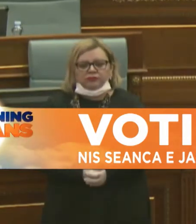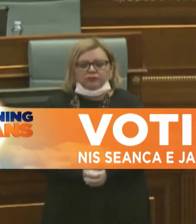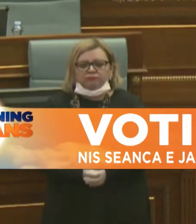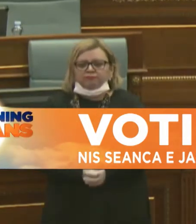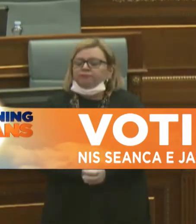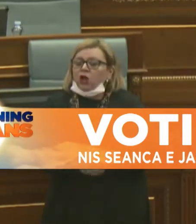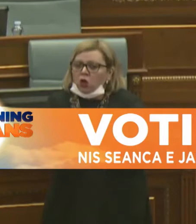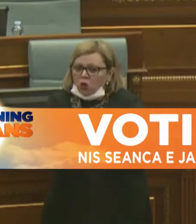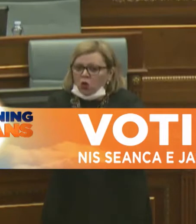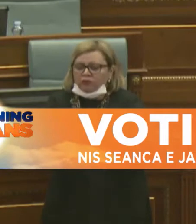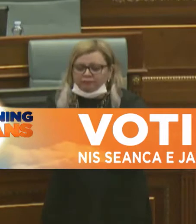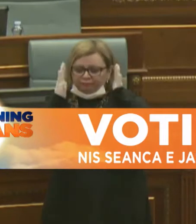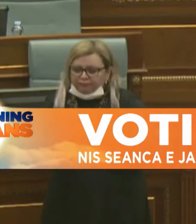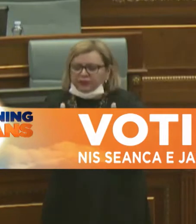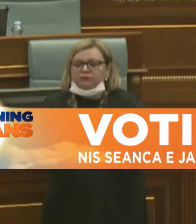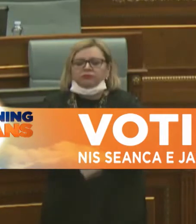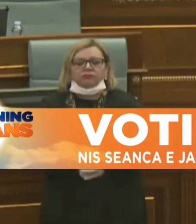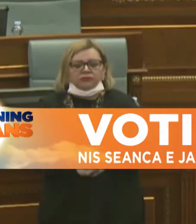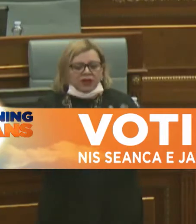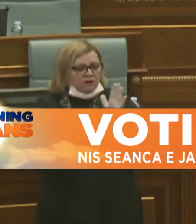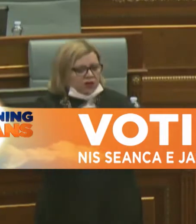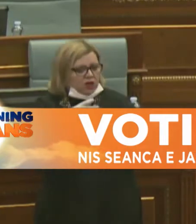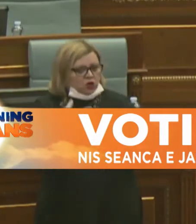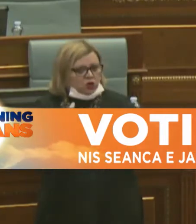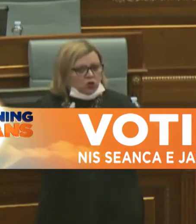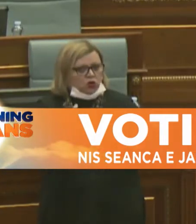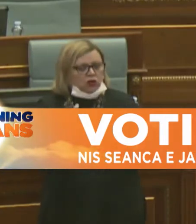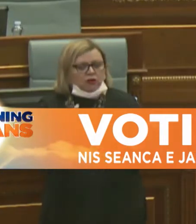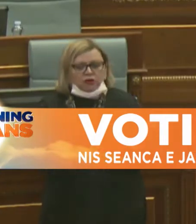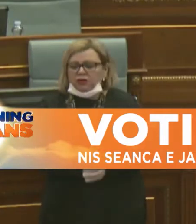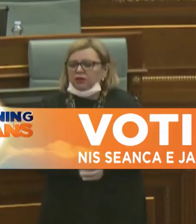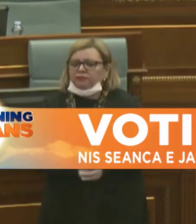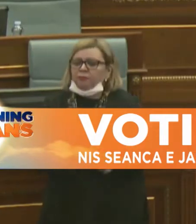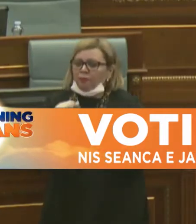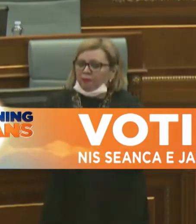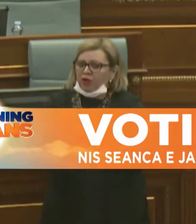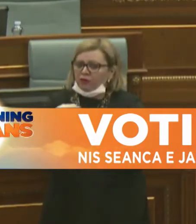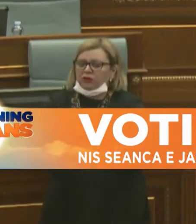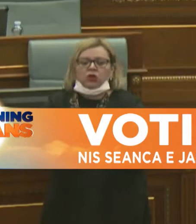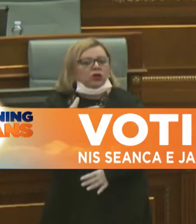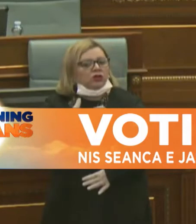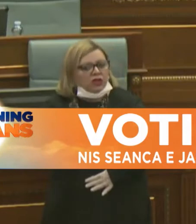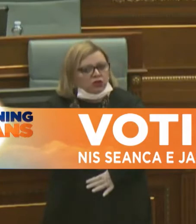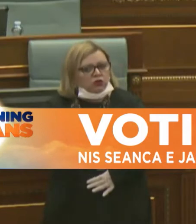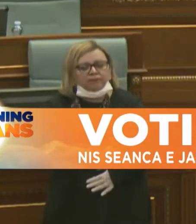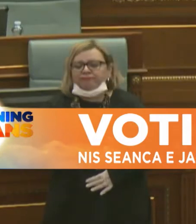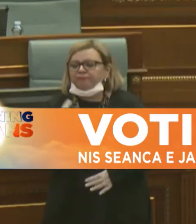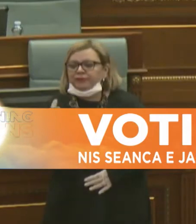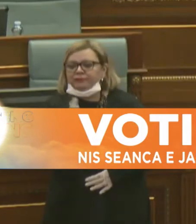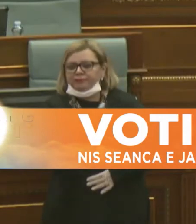vënë në provë edhe besimi që kemi në vlerat tona si solidariteti, sakrifica e dashuria për njëri